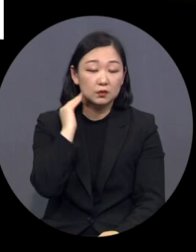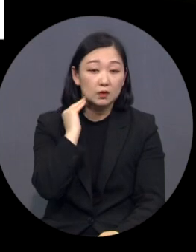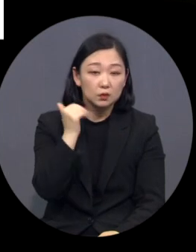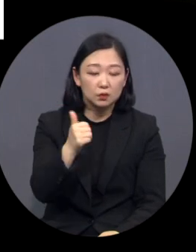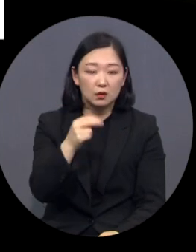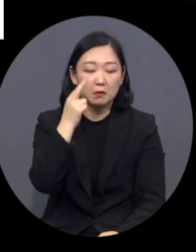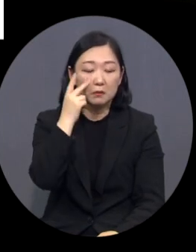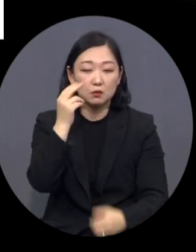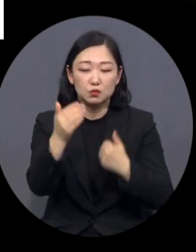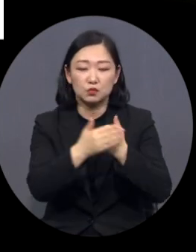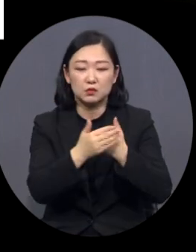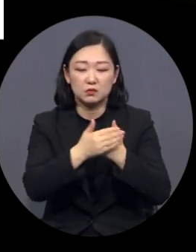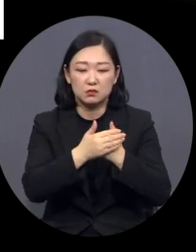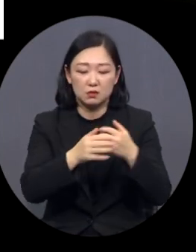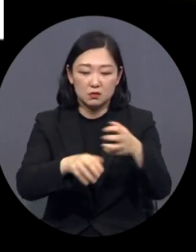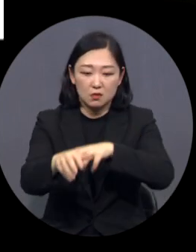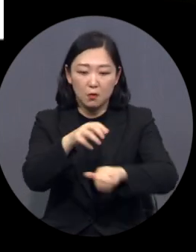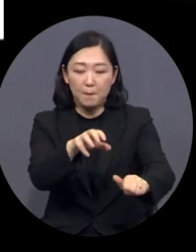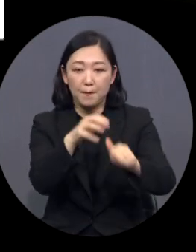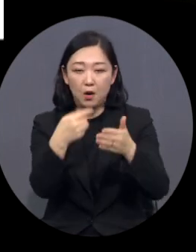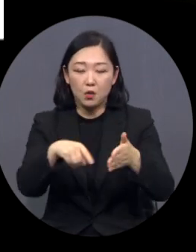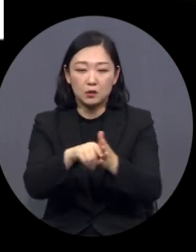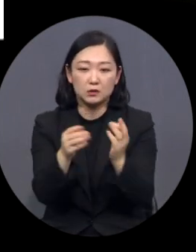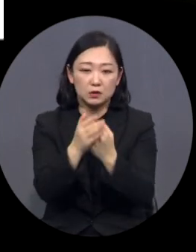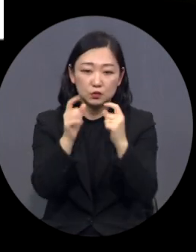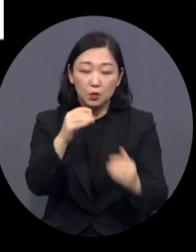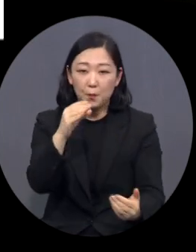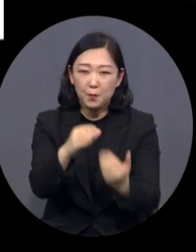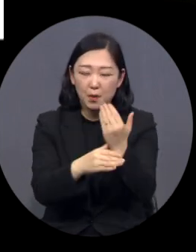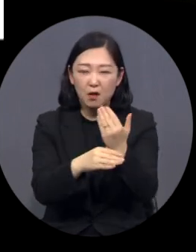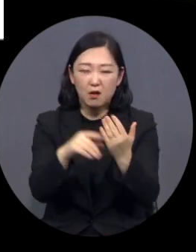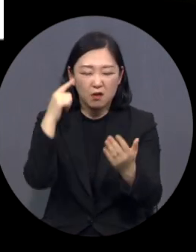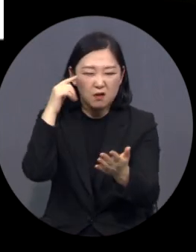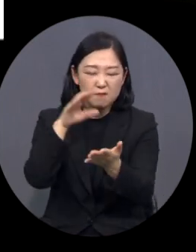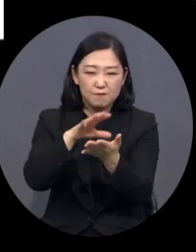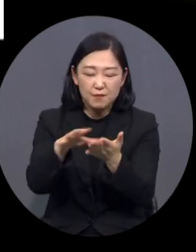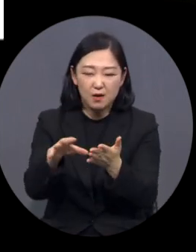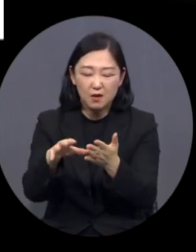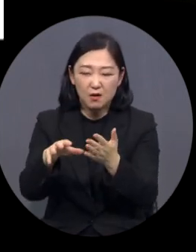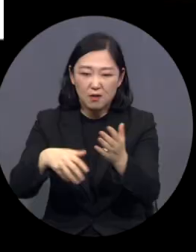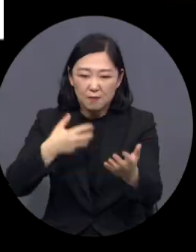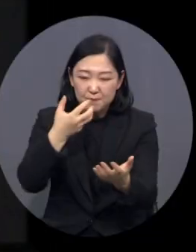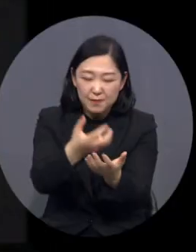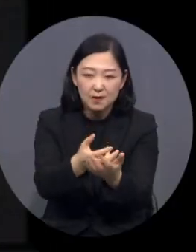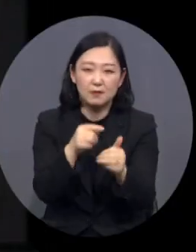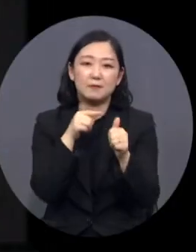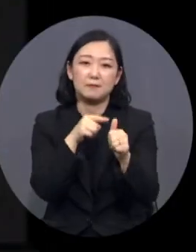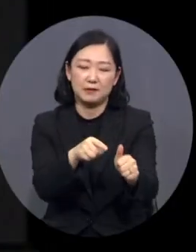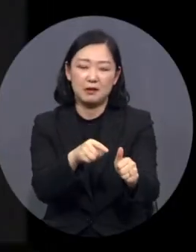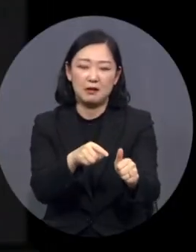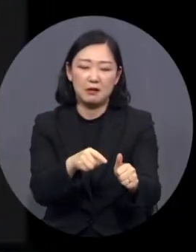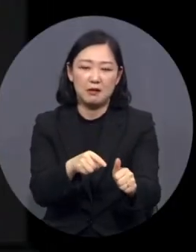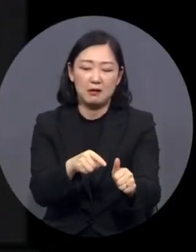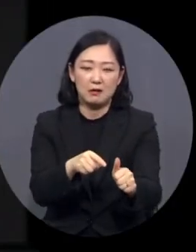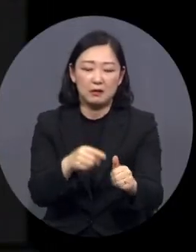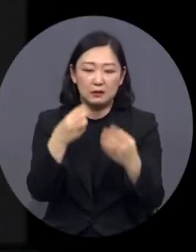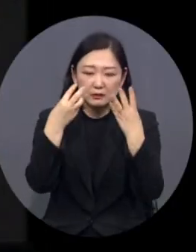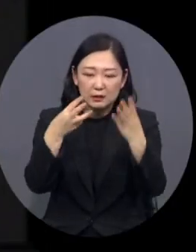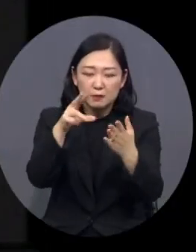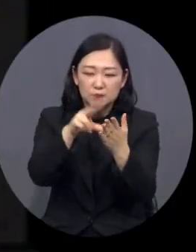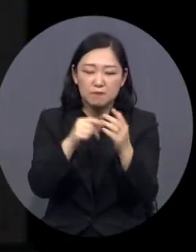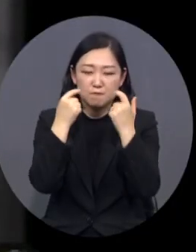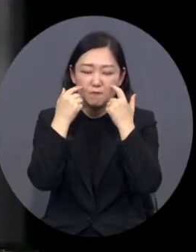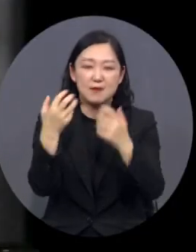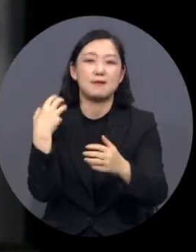미국의 원조를 적화기 위해서 제주도 사건 등을 가혹하게 하라라는 지시를 내리는 등 학계에서는 사산 문제에